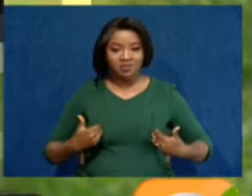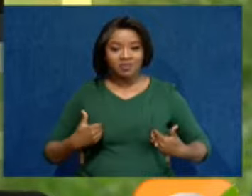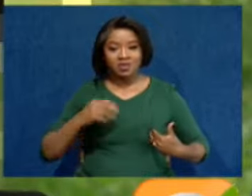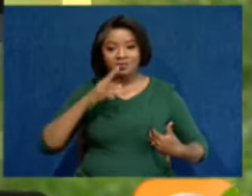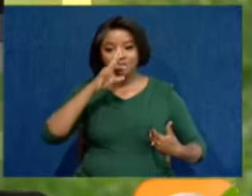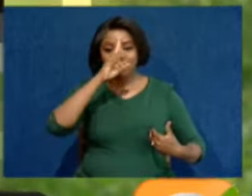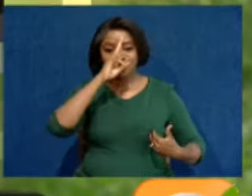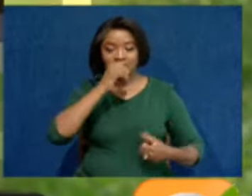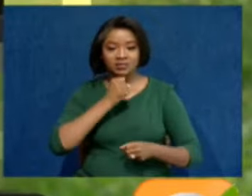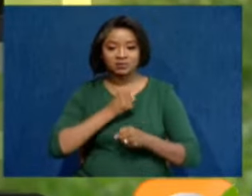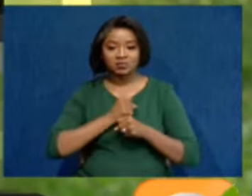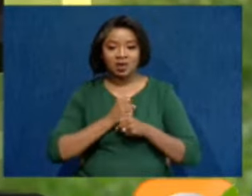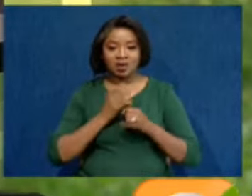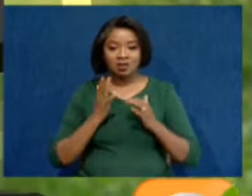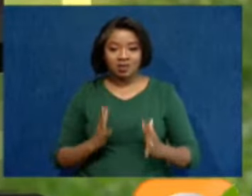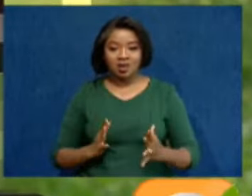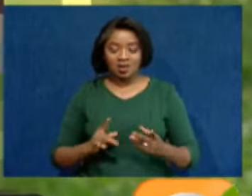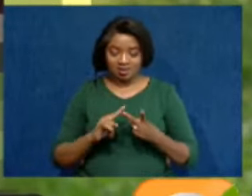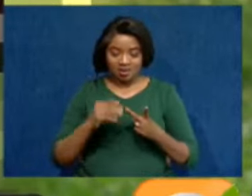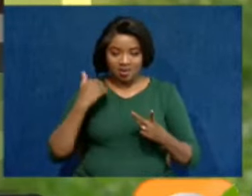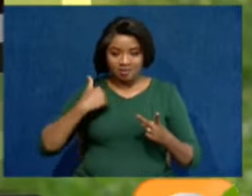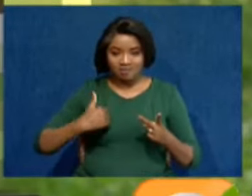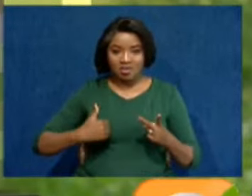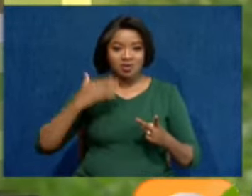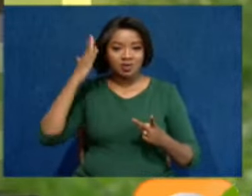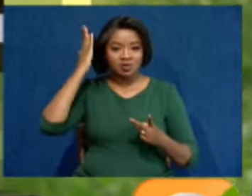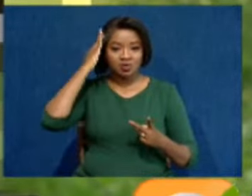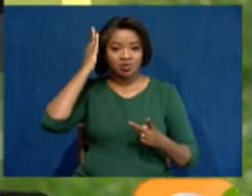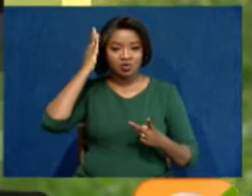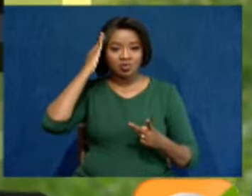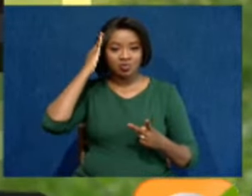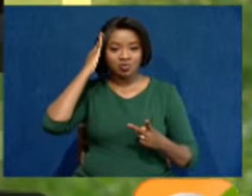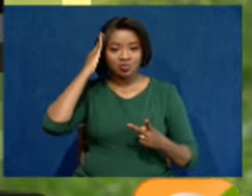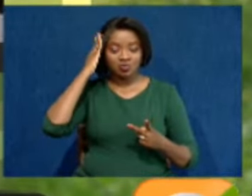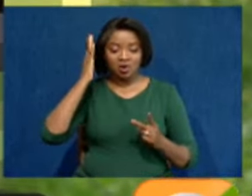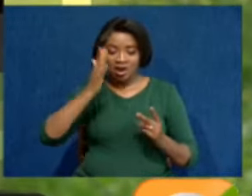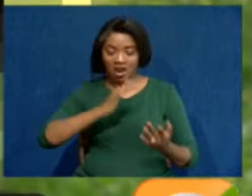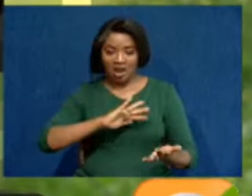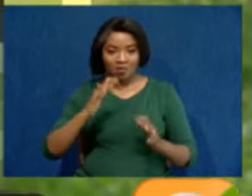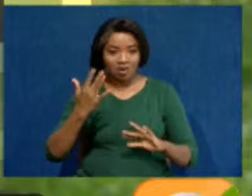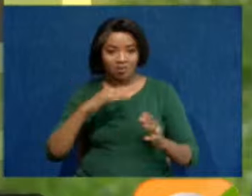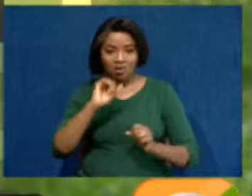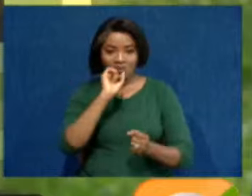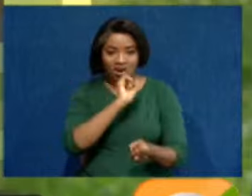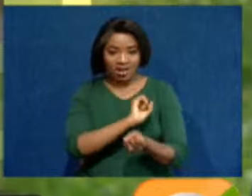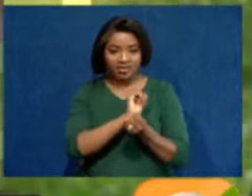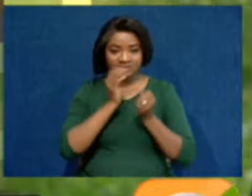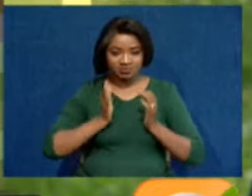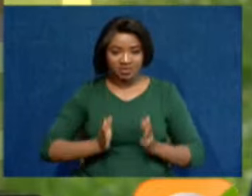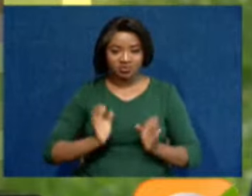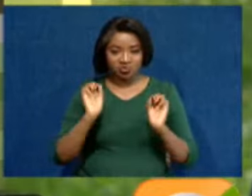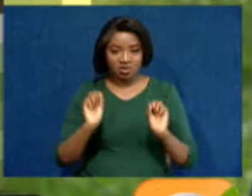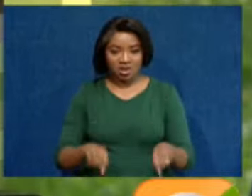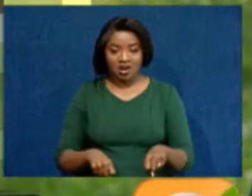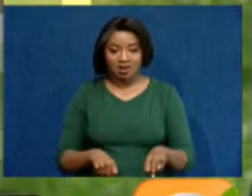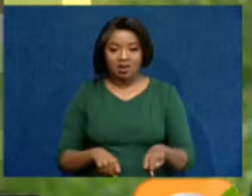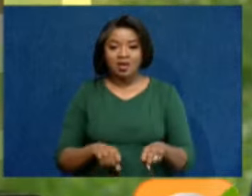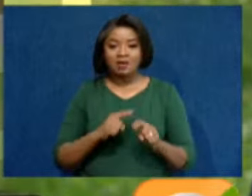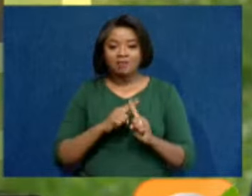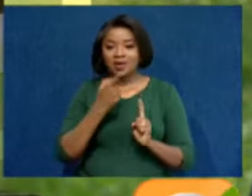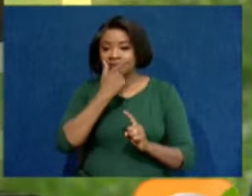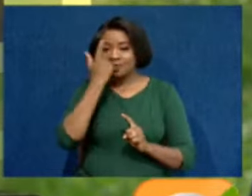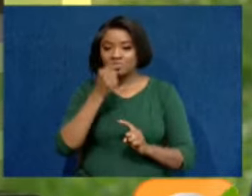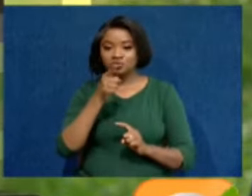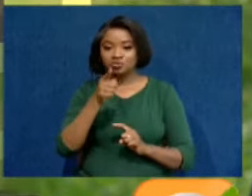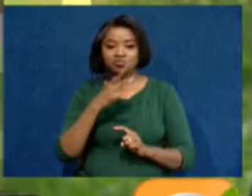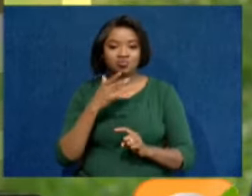about what is happening, how we can get into someone, and you realize that the rightful people to help you, because you don't want to take law